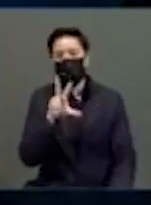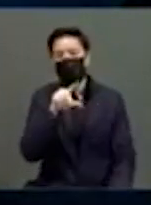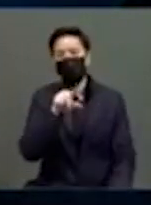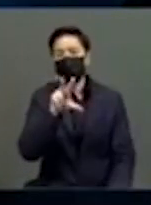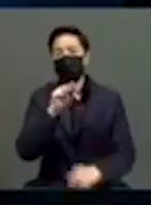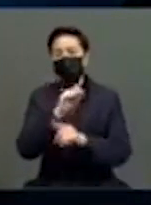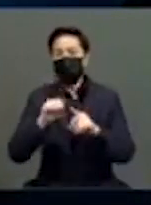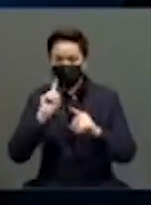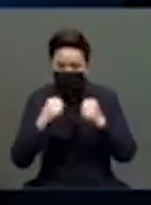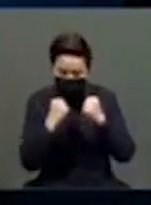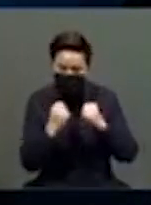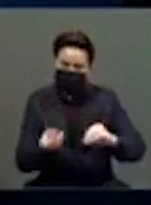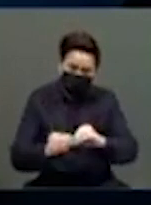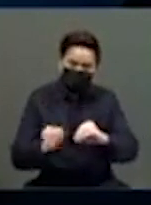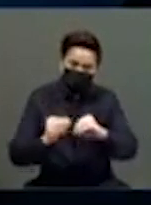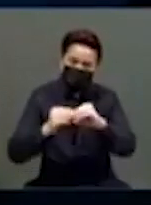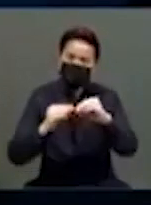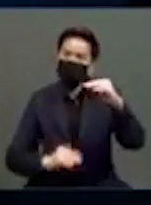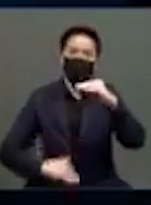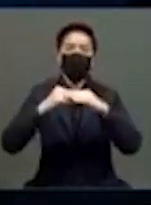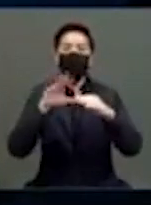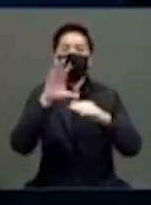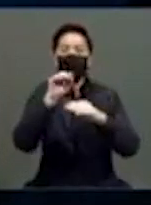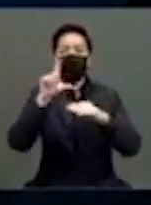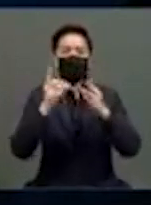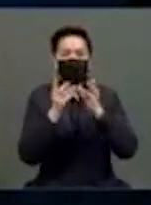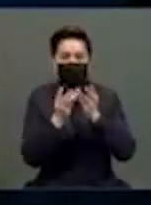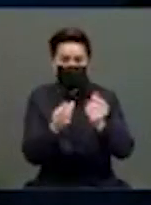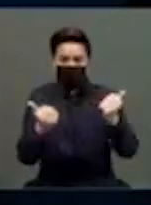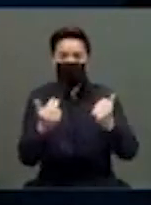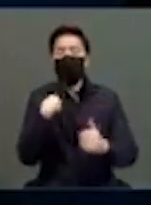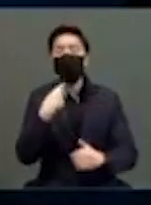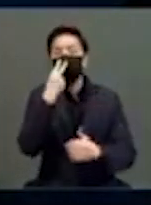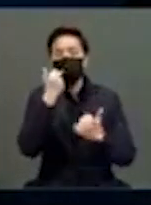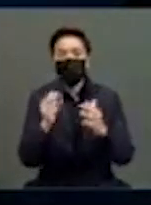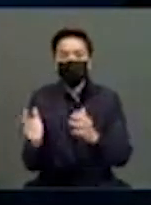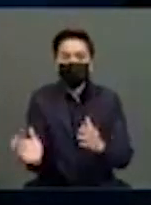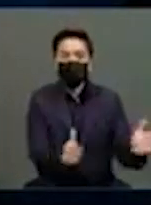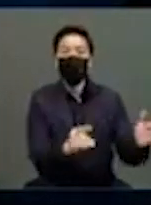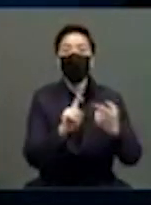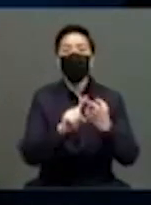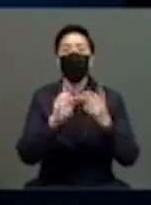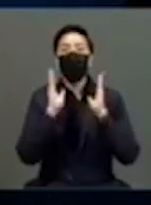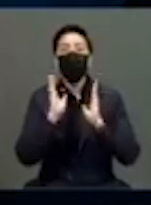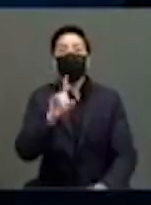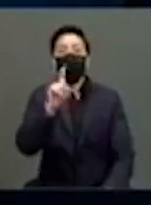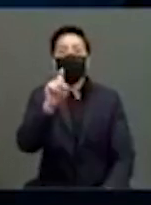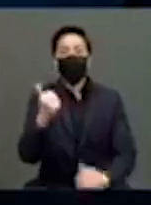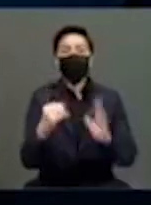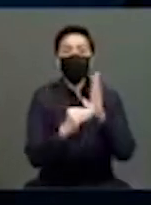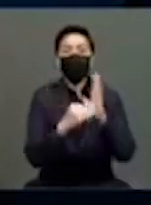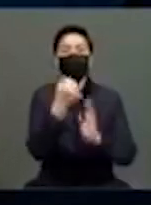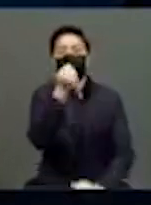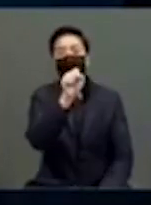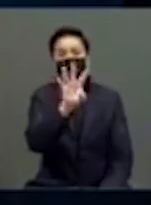กันเต็มที่นะครับไปดูผู้ที่เสียชีวิตนะครับกลุ่มเทพ 14